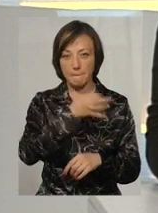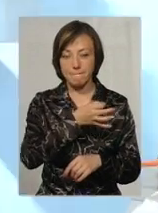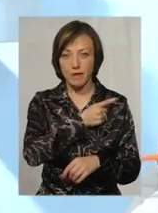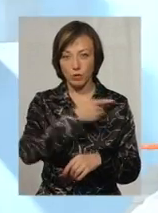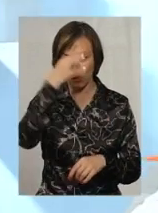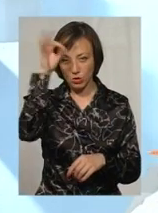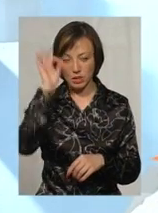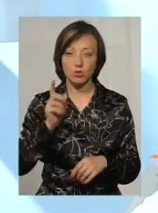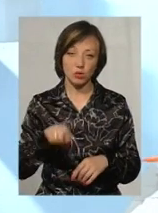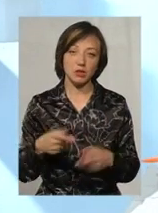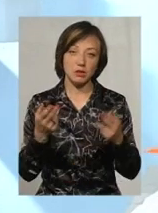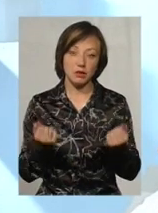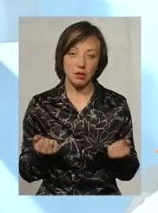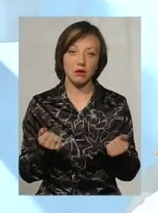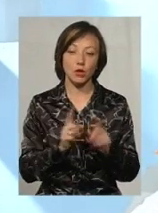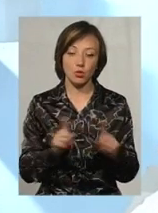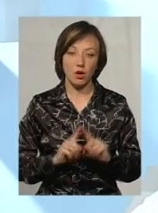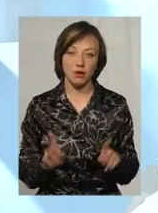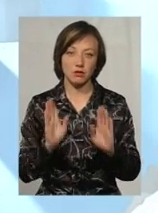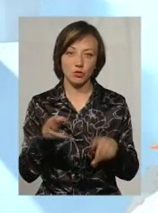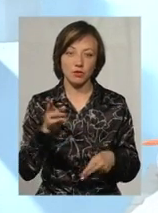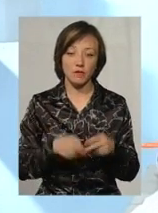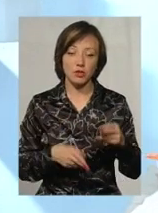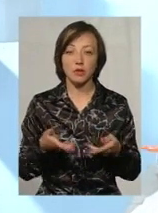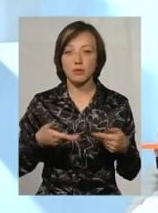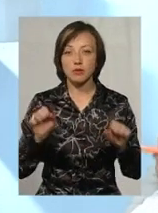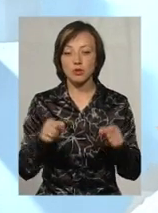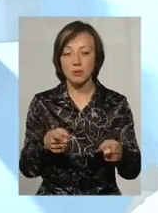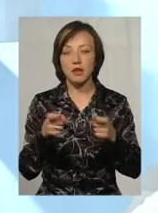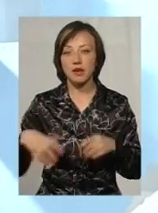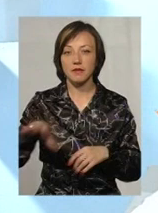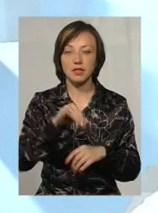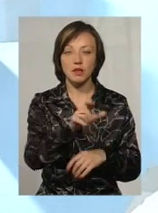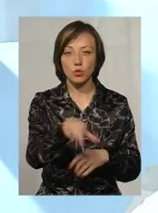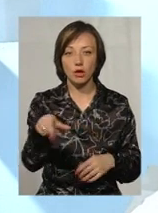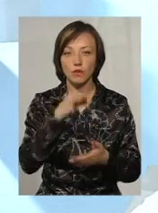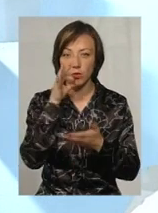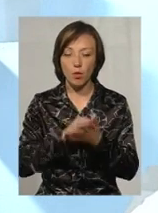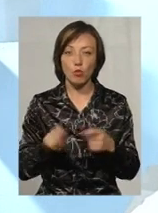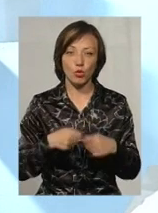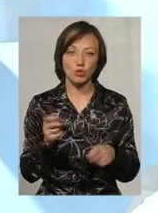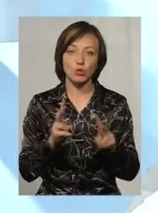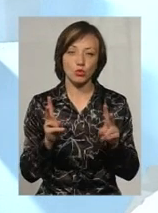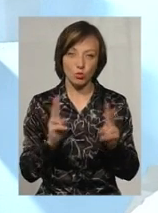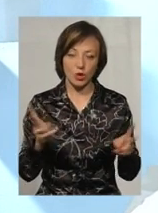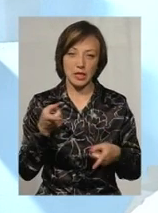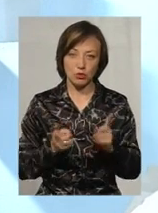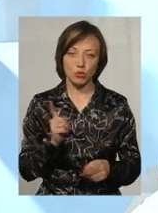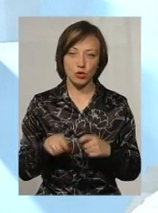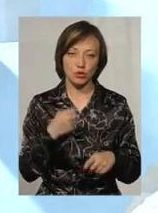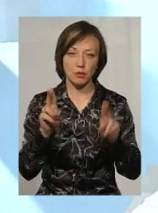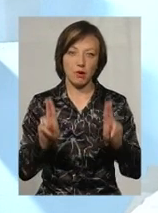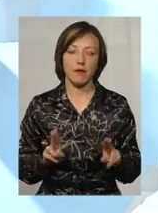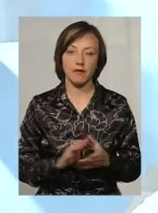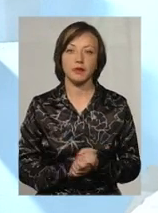патрульно-поліцейських, тоді такі нюанси будуть закриті, і ми зможемо притягати всіх до відповідальності тих порушників, які дійсно порушують правила дорожнього руху